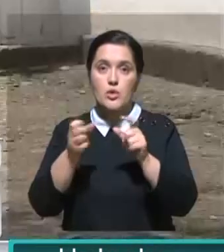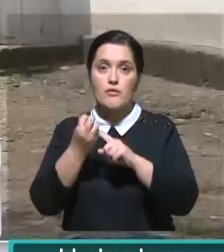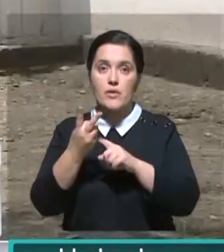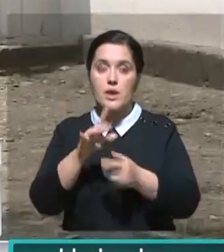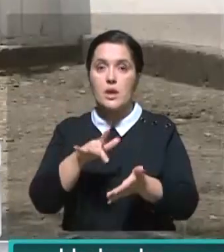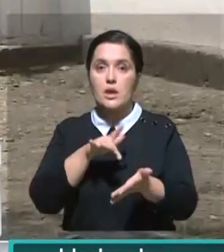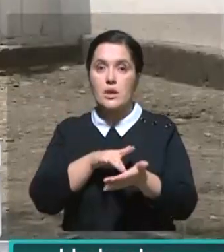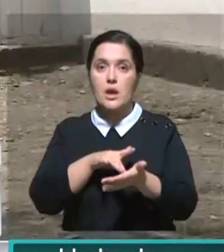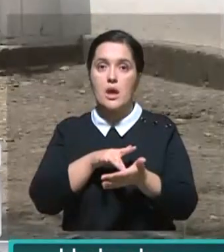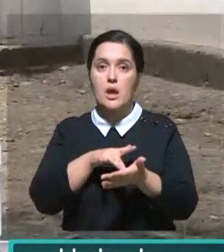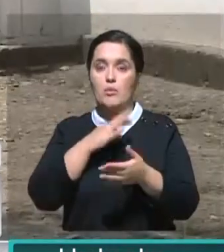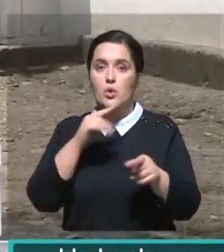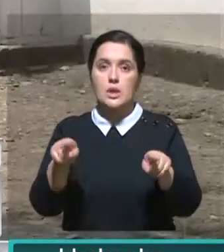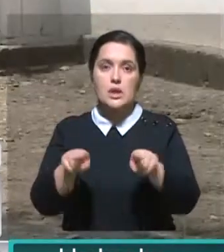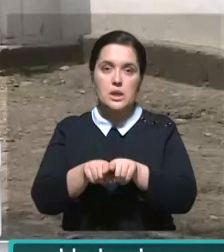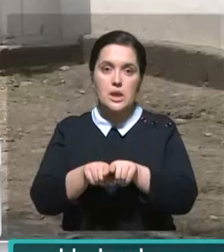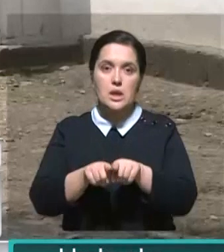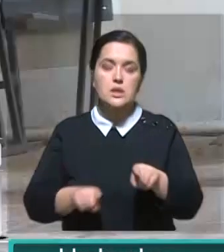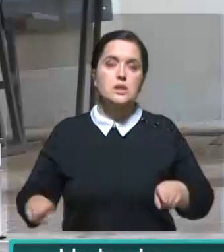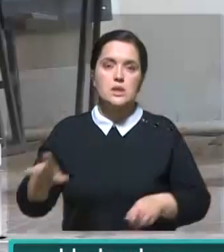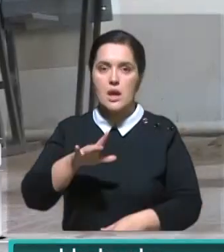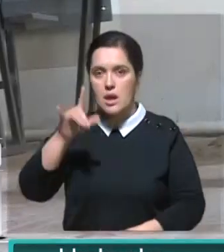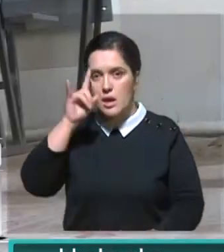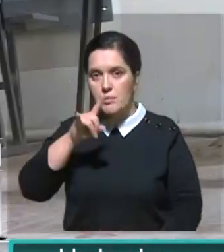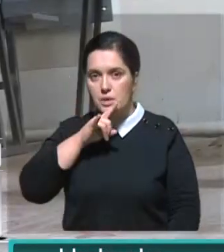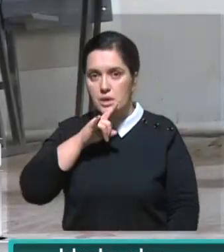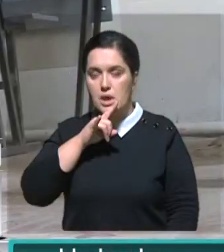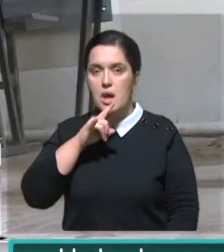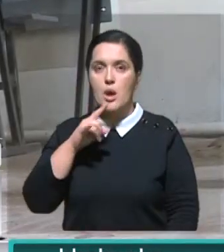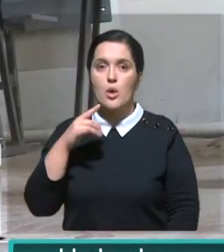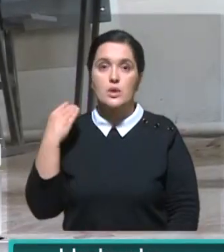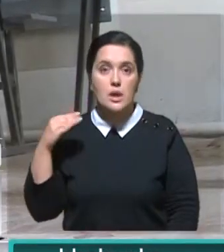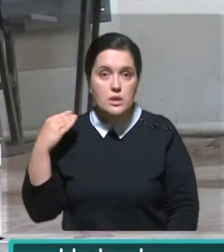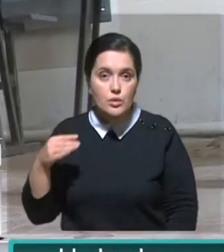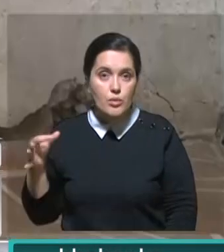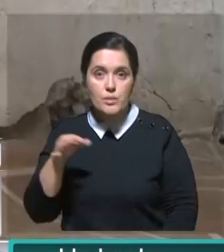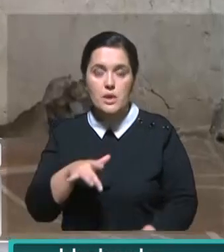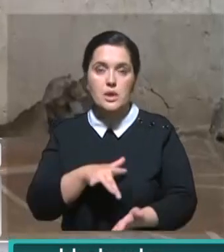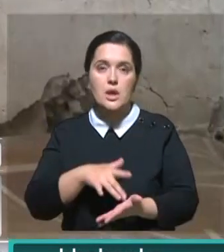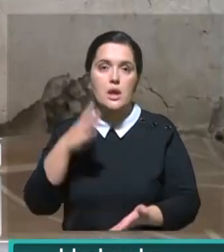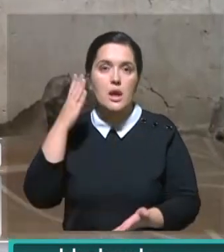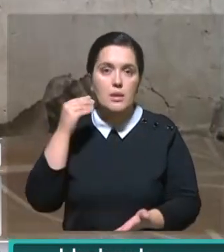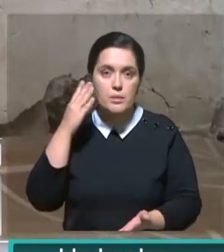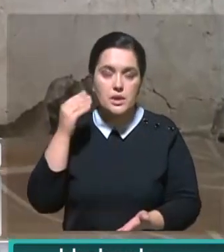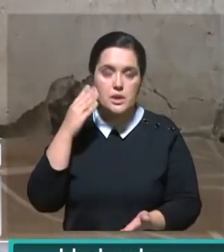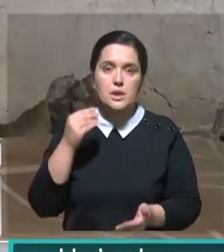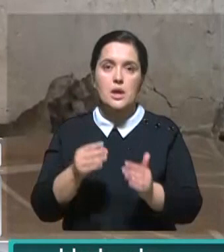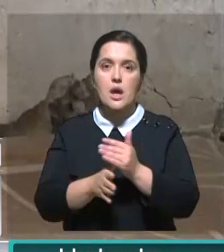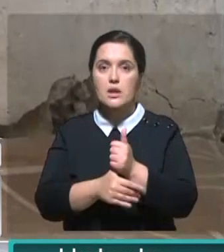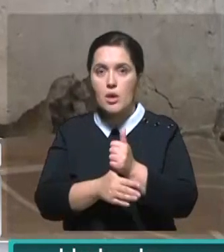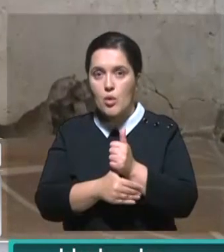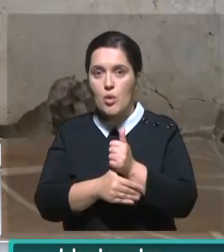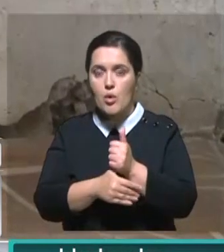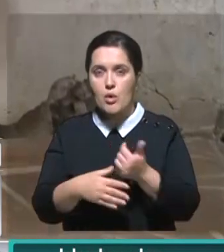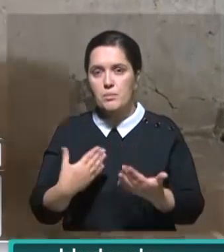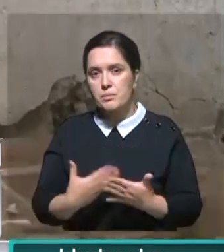12 регионах. Особенно много таких объектов образования на западе нашей страны, в Туркестанской области и также городах Алматы и